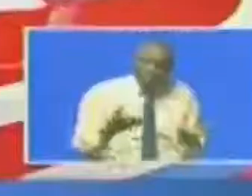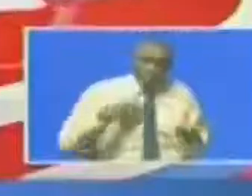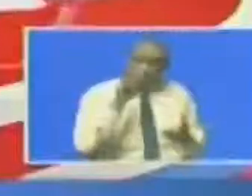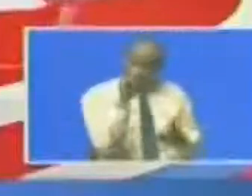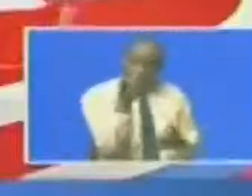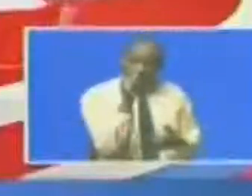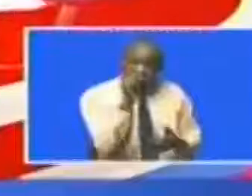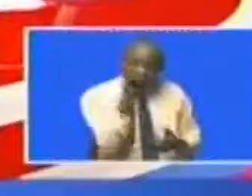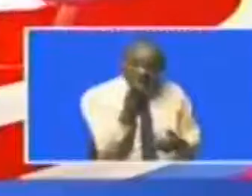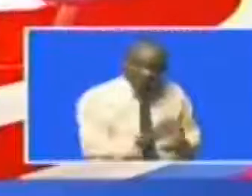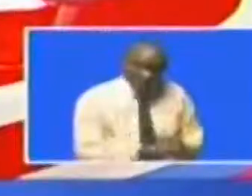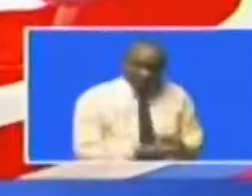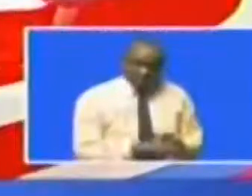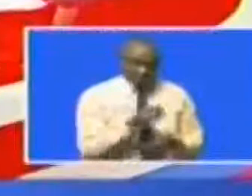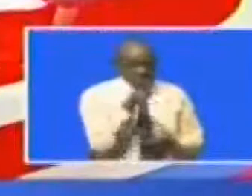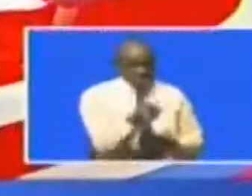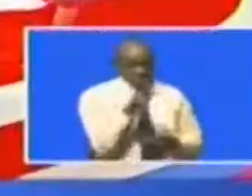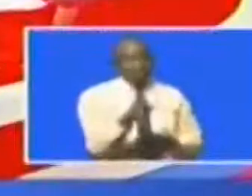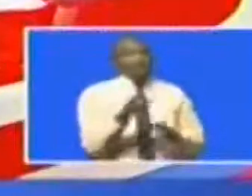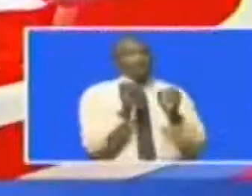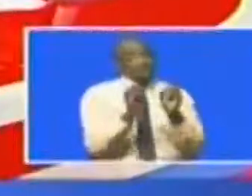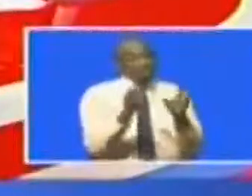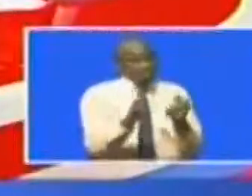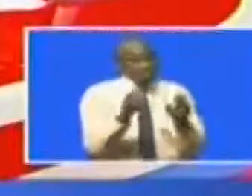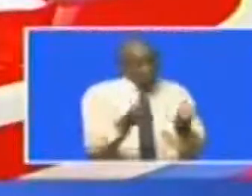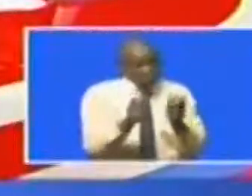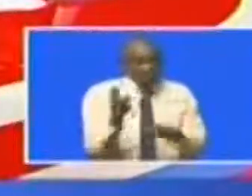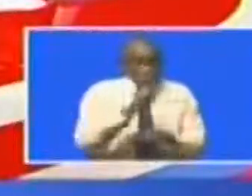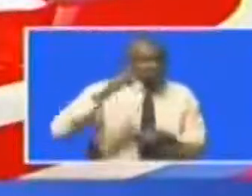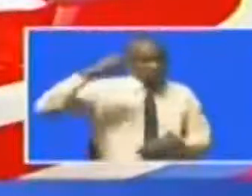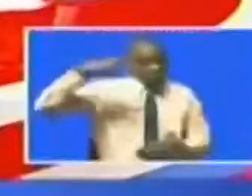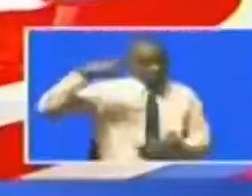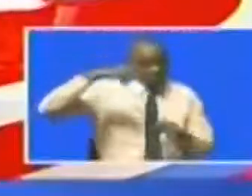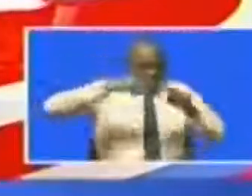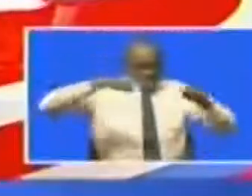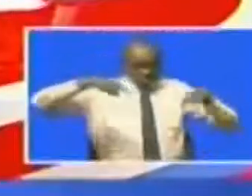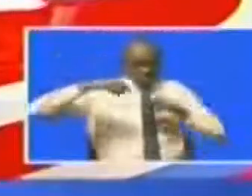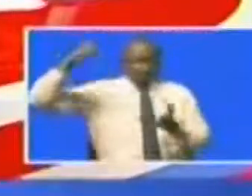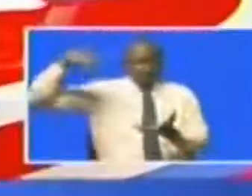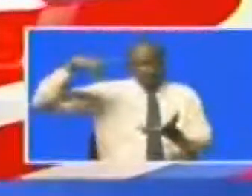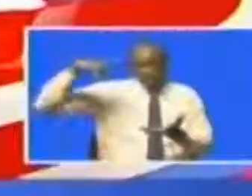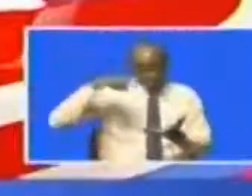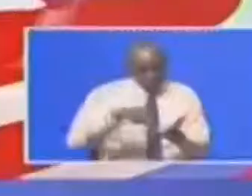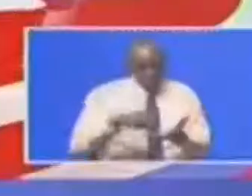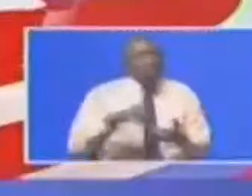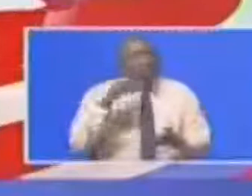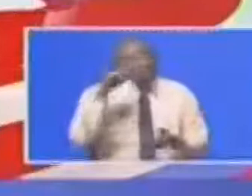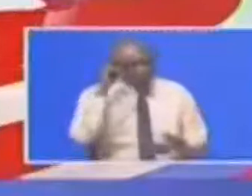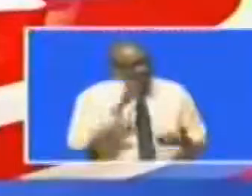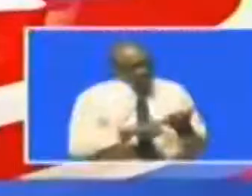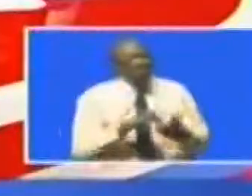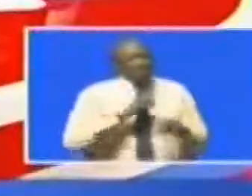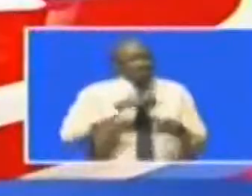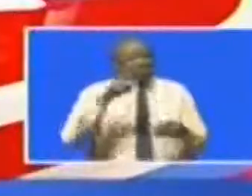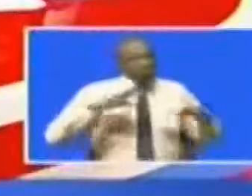anatazama? Kifaa hiki ni radio ambayo inatumia nguvu ya jua, yani solar powered radio, kwa sababu tuligundua kwamba